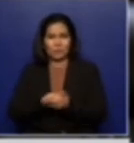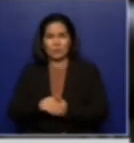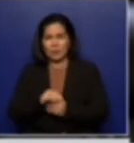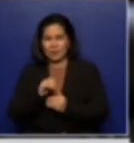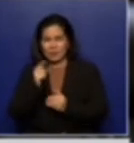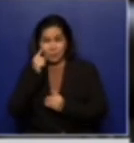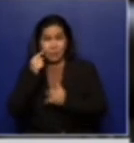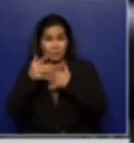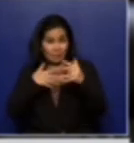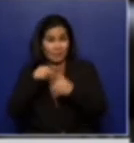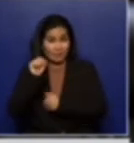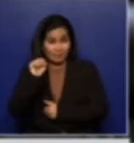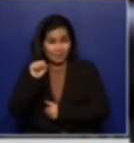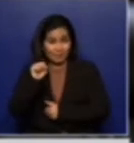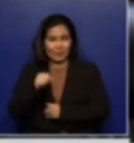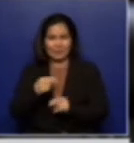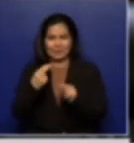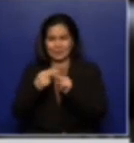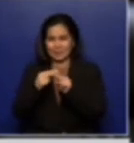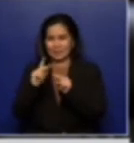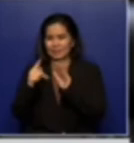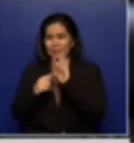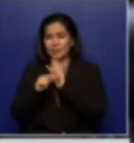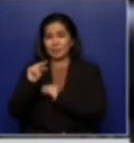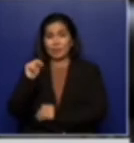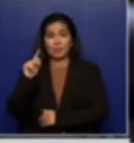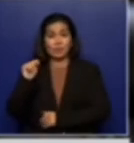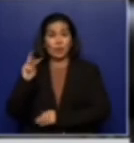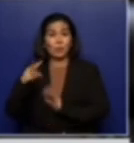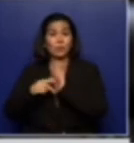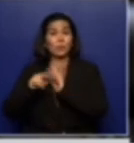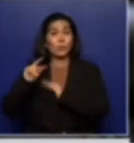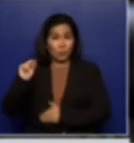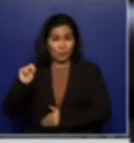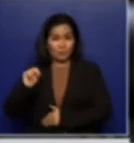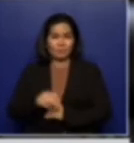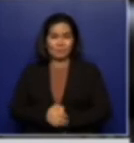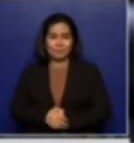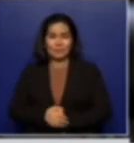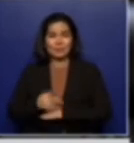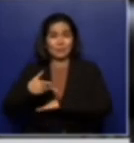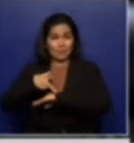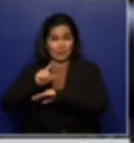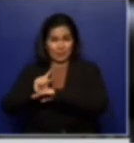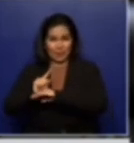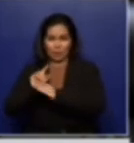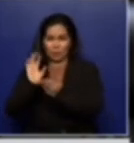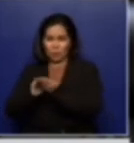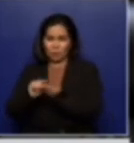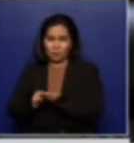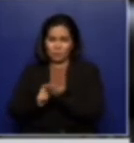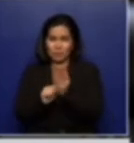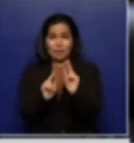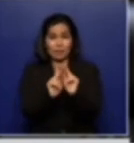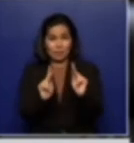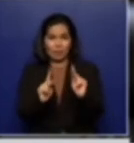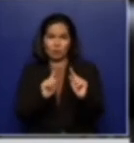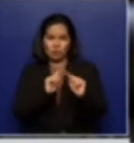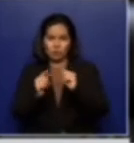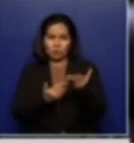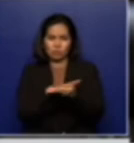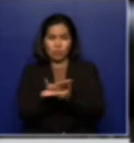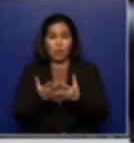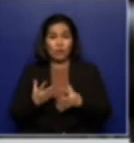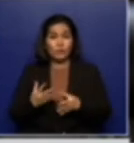ท่านประธานกันตะวันท่านประธานครับท่านนำเรื่องเข้าสู่กรรมธิการแล้วหารือผลสรุปว่